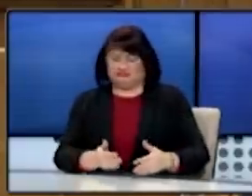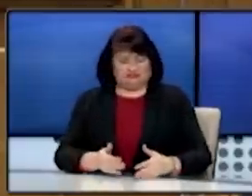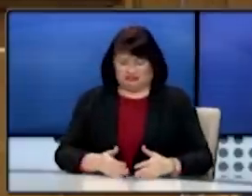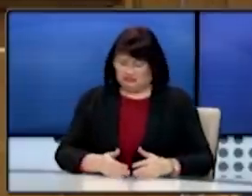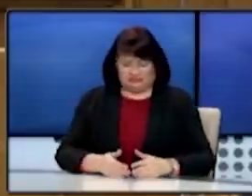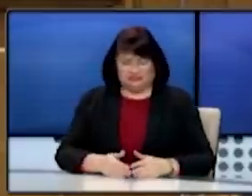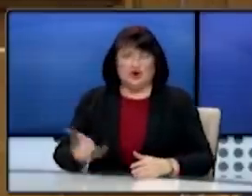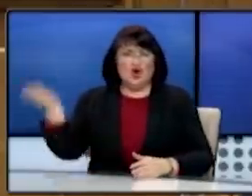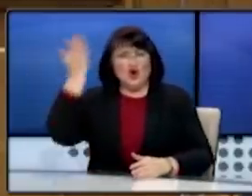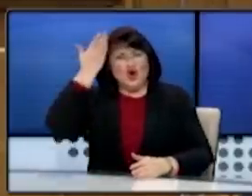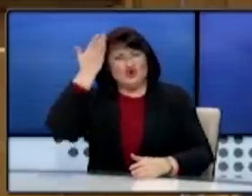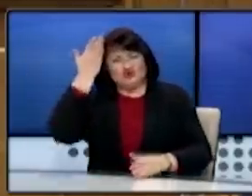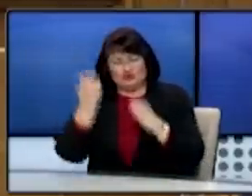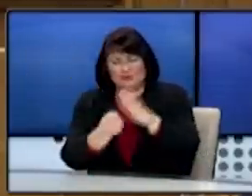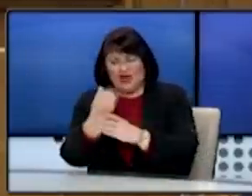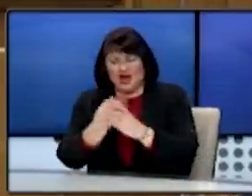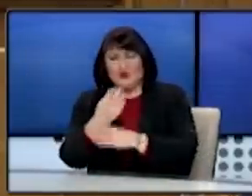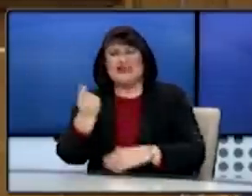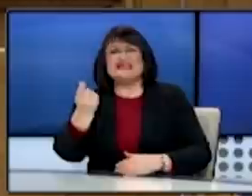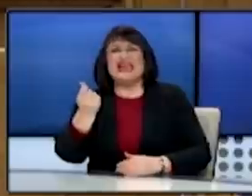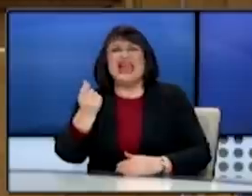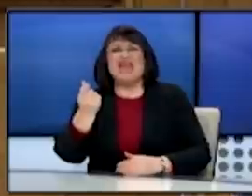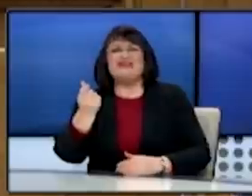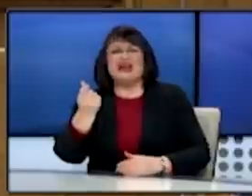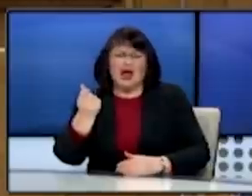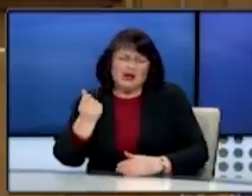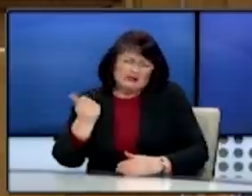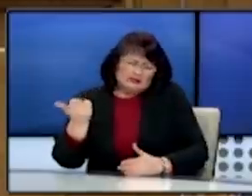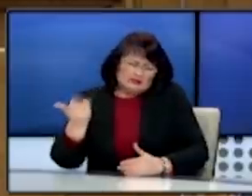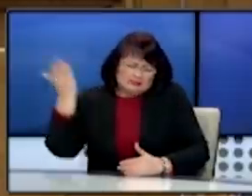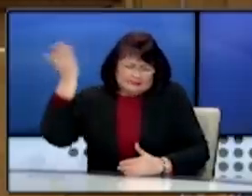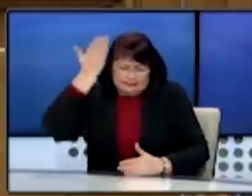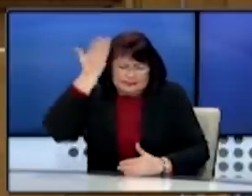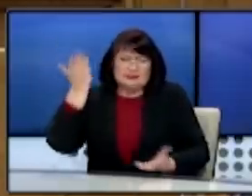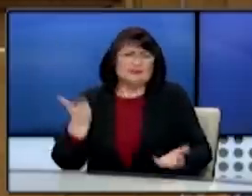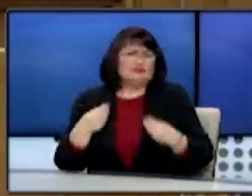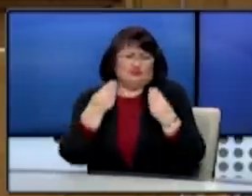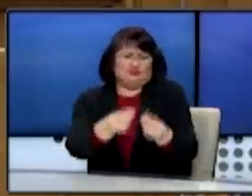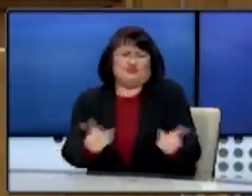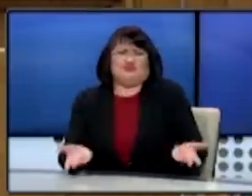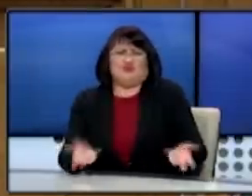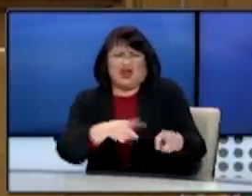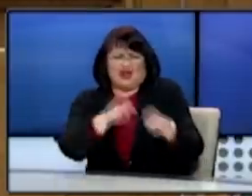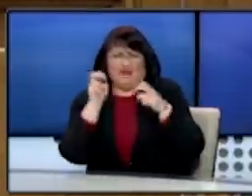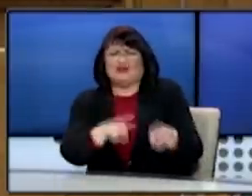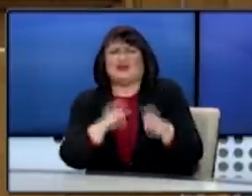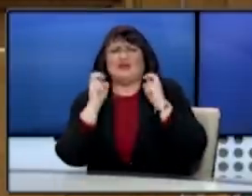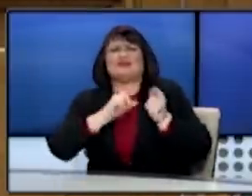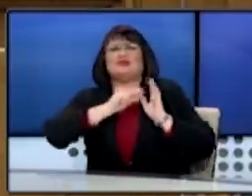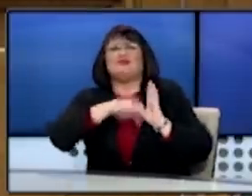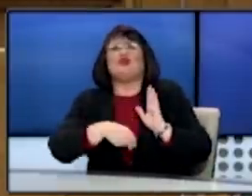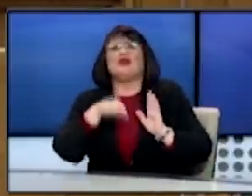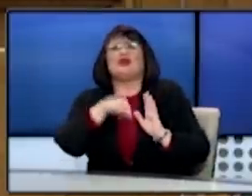το κόστος παραγωγής είναι στα ύψη και οι τιμές παραγωγού στα τάρταρα. Καμιά αναπλήρωση σε ό,τι τους αρπάξατε με τα